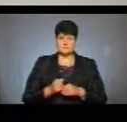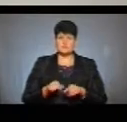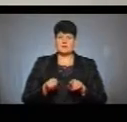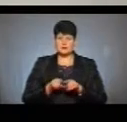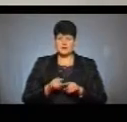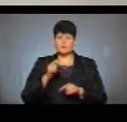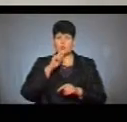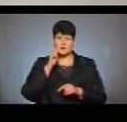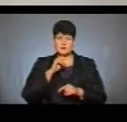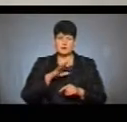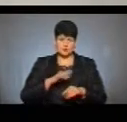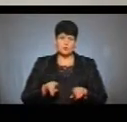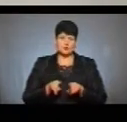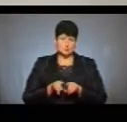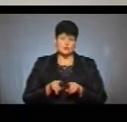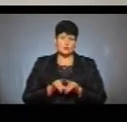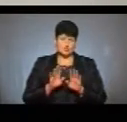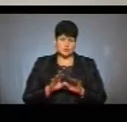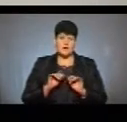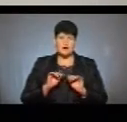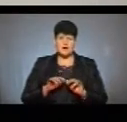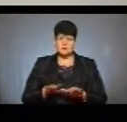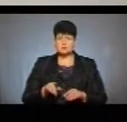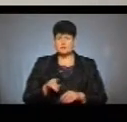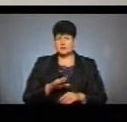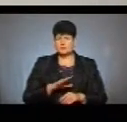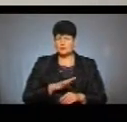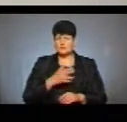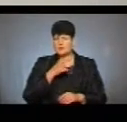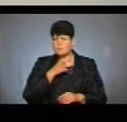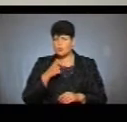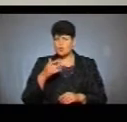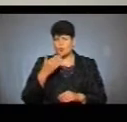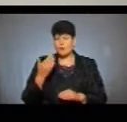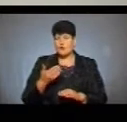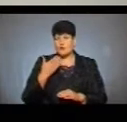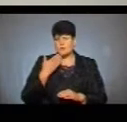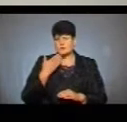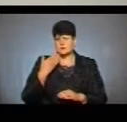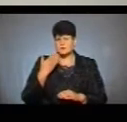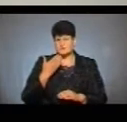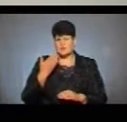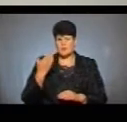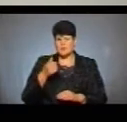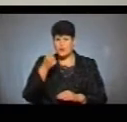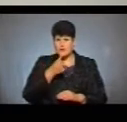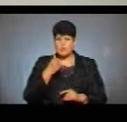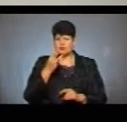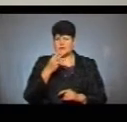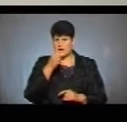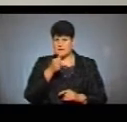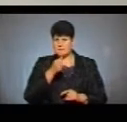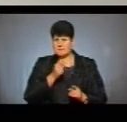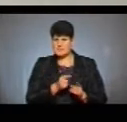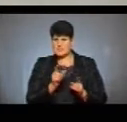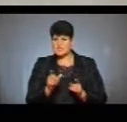Україні відбувалися схожі акції. Вони відбувалися вже протягом останнього року, майже кожних 3 місяці, під тими